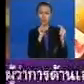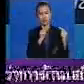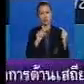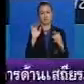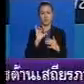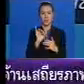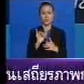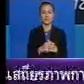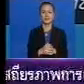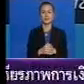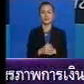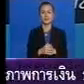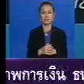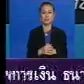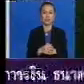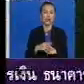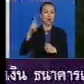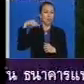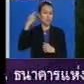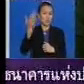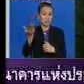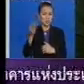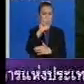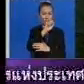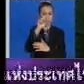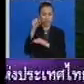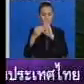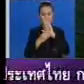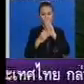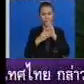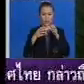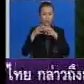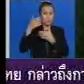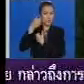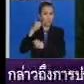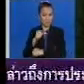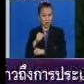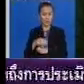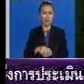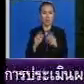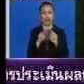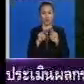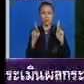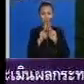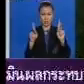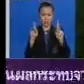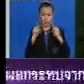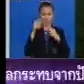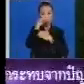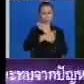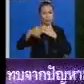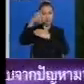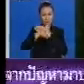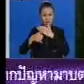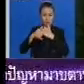ในส่วนนางสาวรัชดาธนาดิเรกสสกรุงเทพมหานครพรรคประชาธิปัตย์ในฐานะกรรมาธิการการต่างประเทศสภาผู้